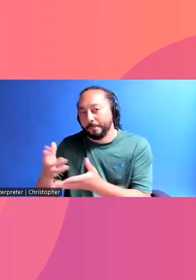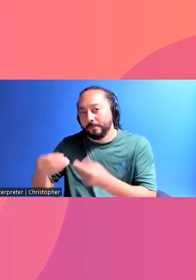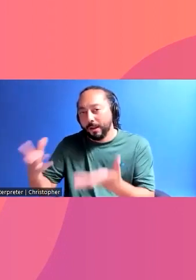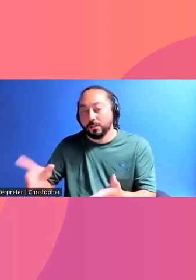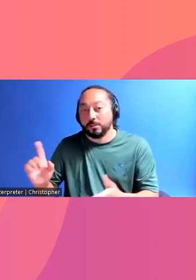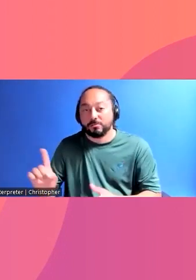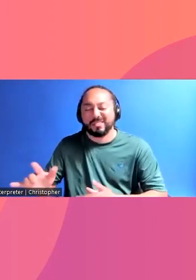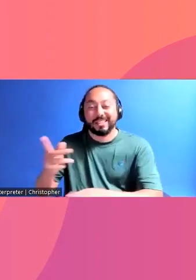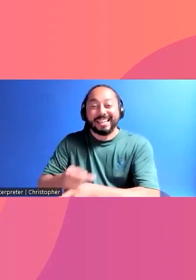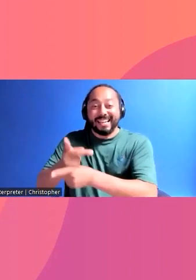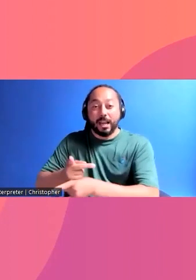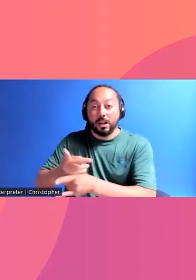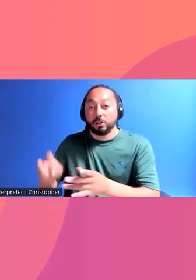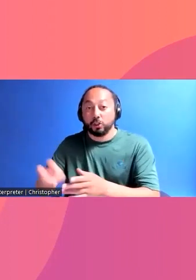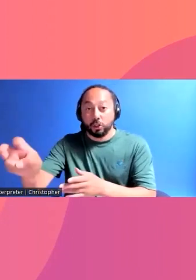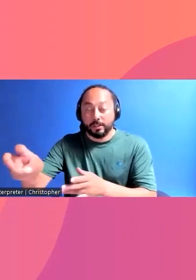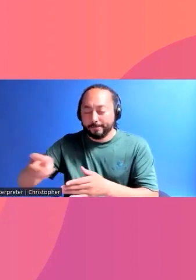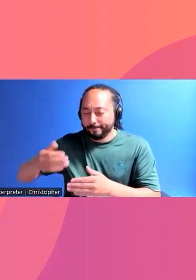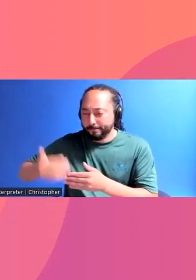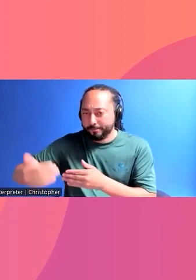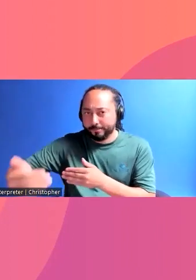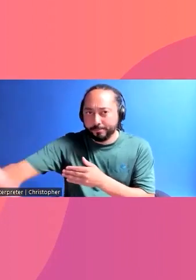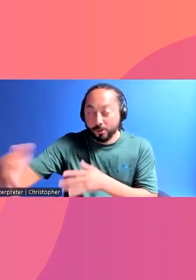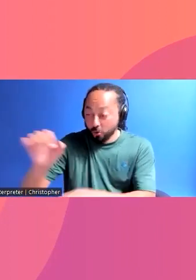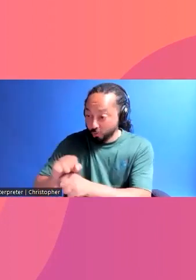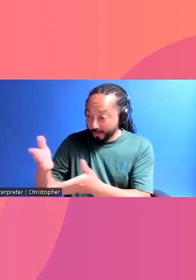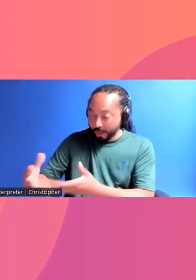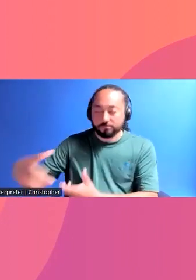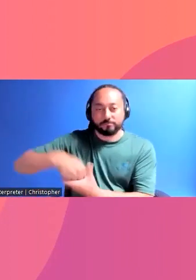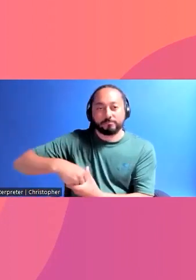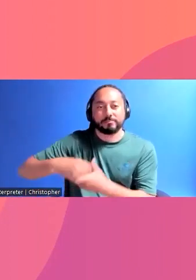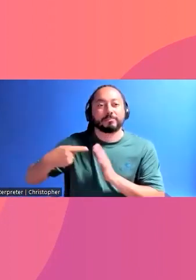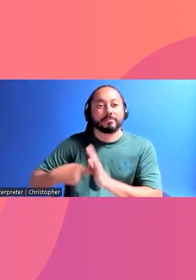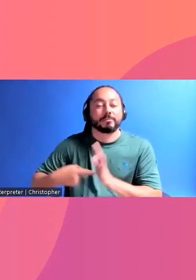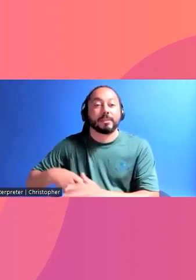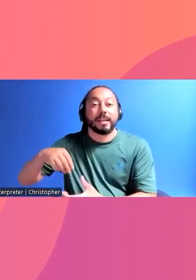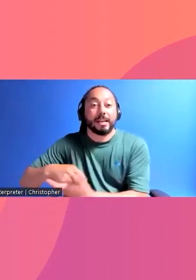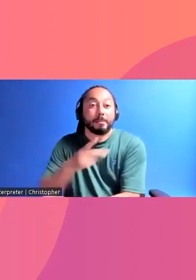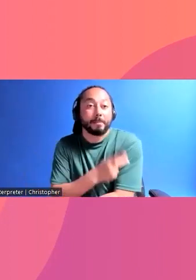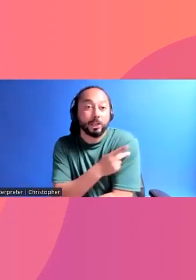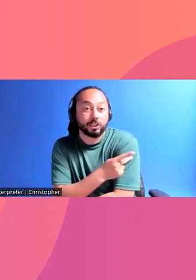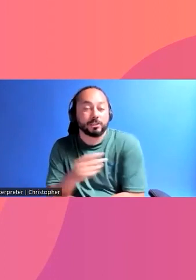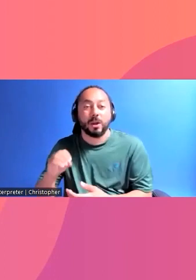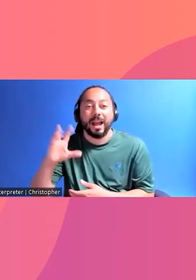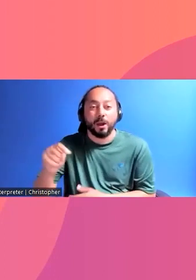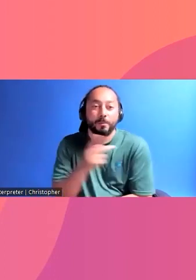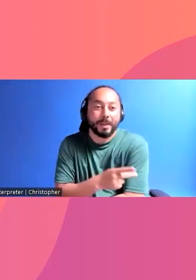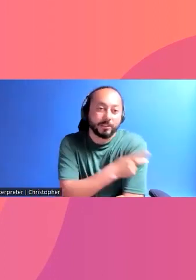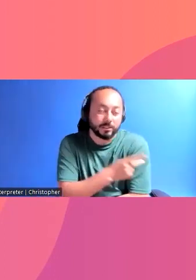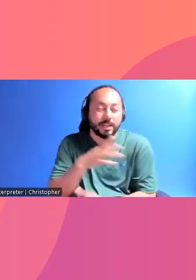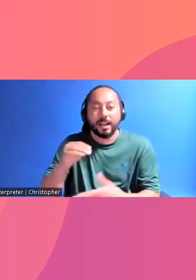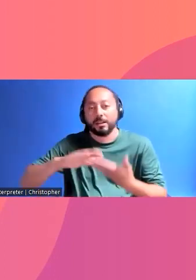et tout autre prestataire de soins de santé dans le continuum de soins. Et ce, dans tout